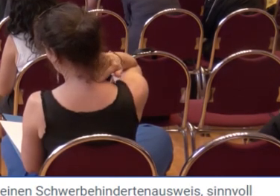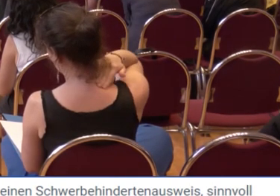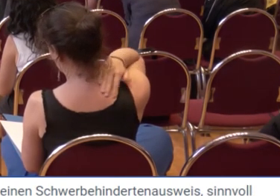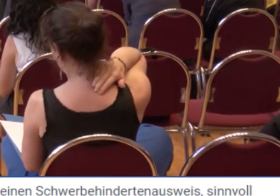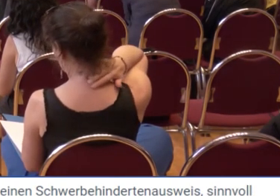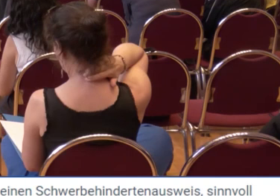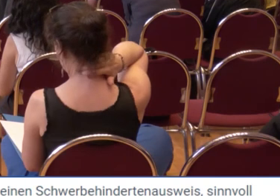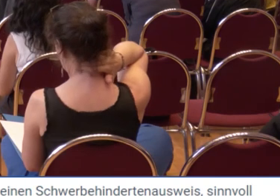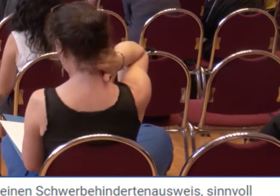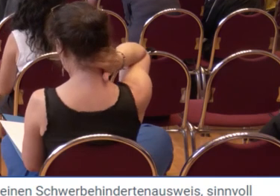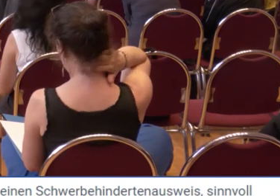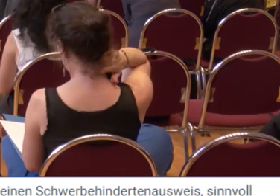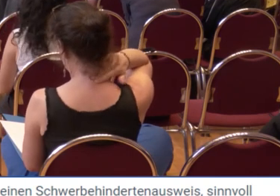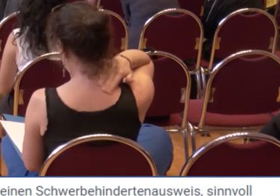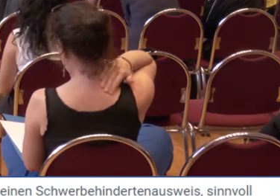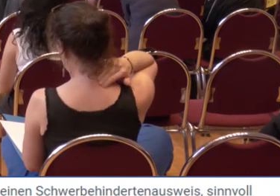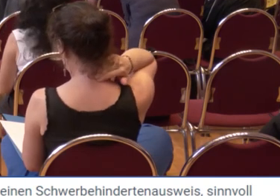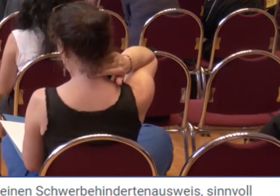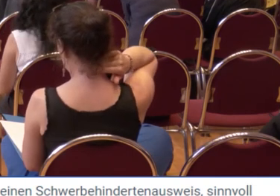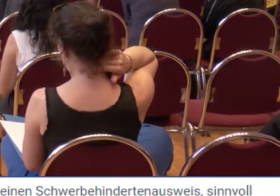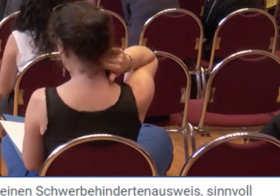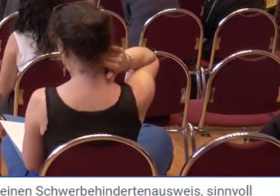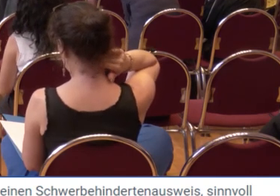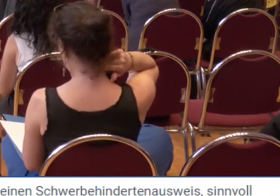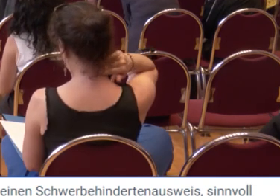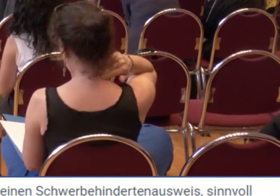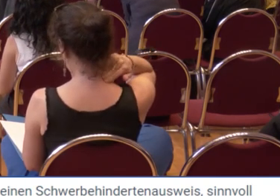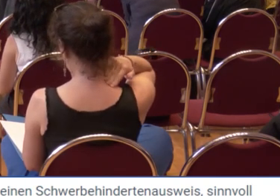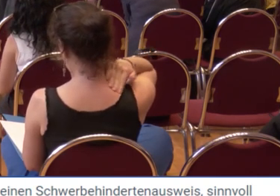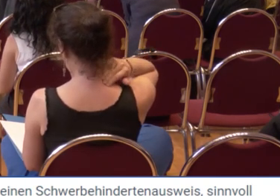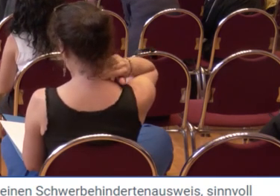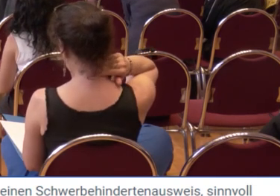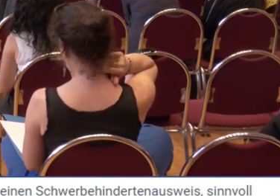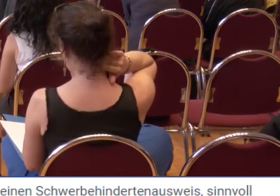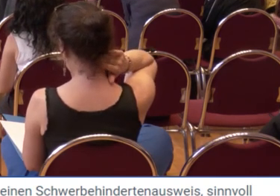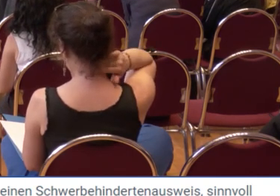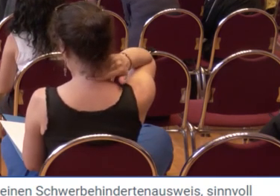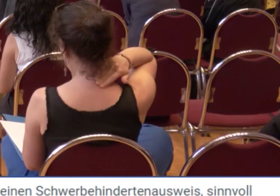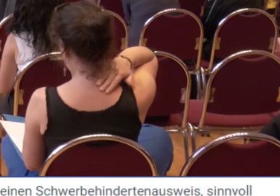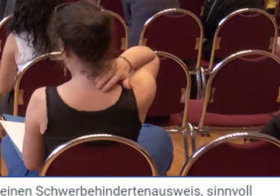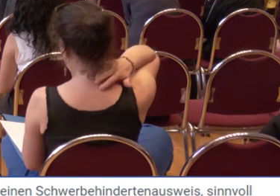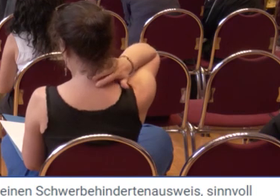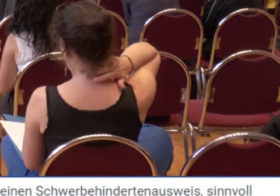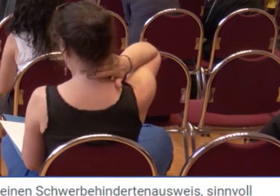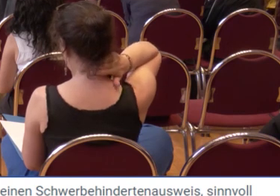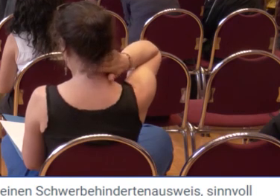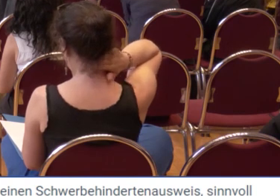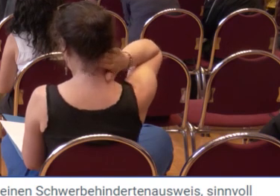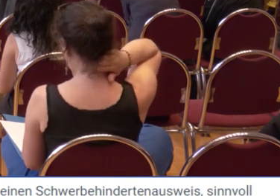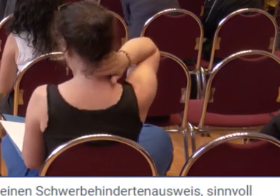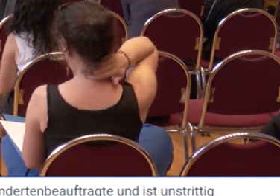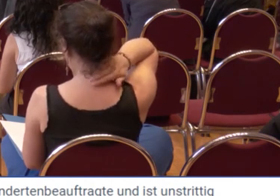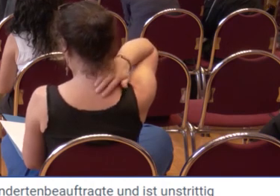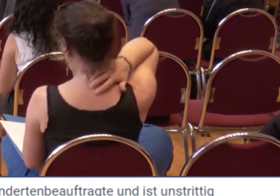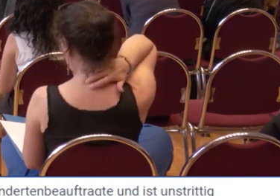Eingliederungshilfe aufgrund ihrer Behinderung deswegen ist dieses Kriterium gerade der Behinderung nur also